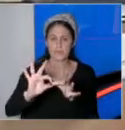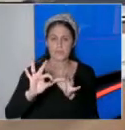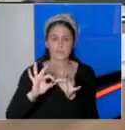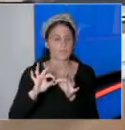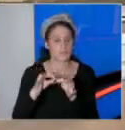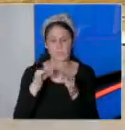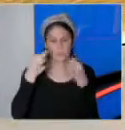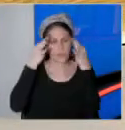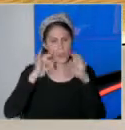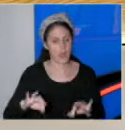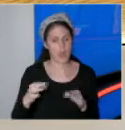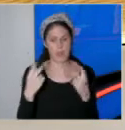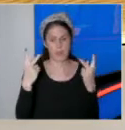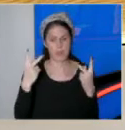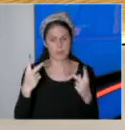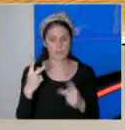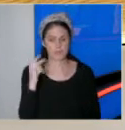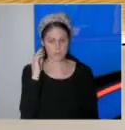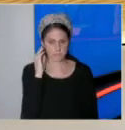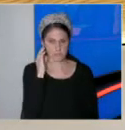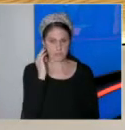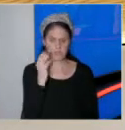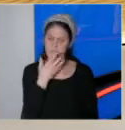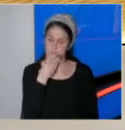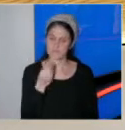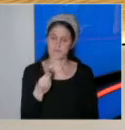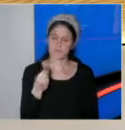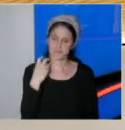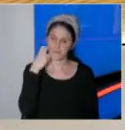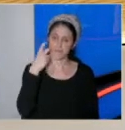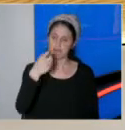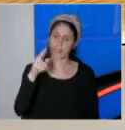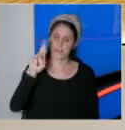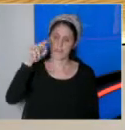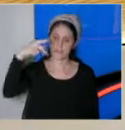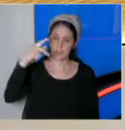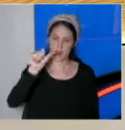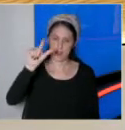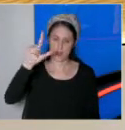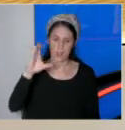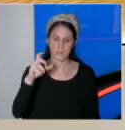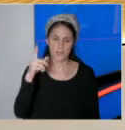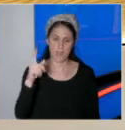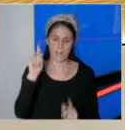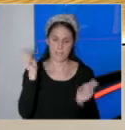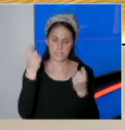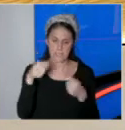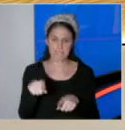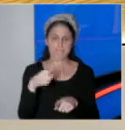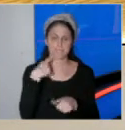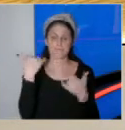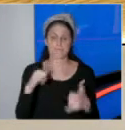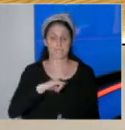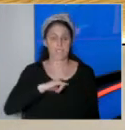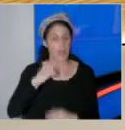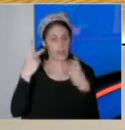ראויה להערכה. יפה. סחטן על רפאל כהן ועל המיזם. עכשיו אנחנו לעניין המרכזי של היום הזה,